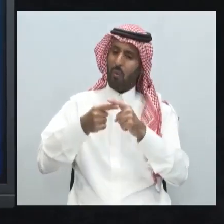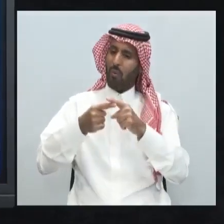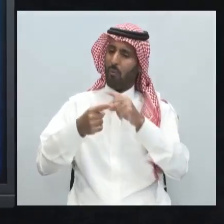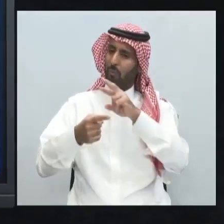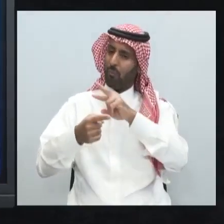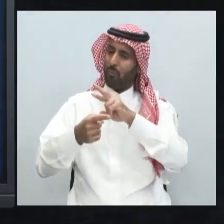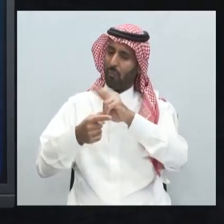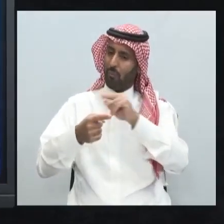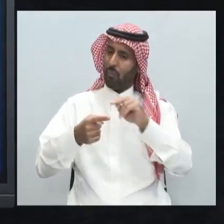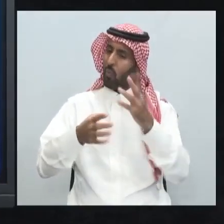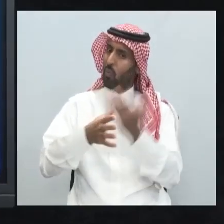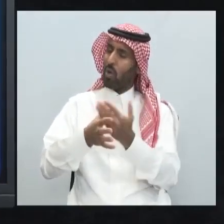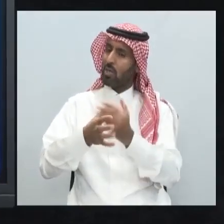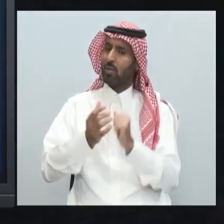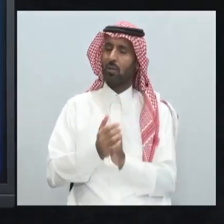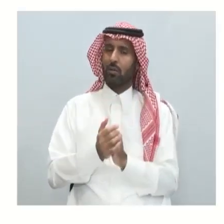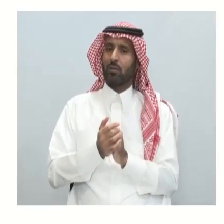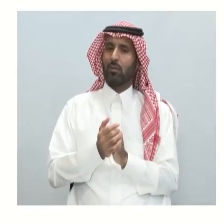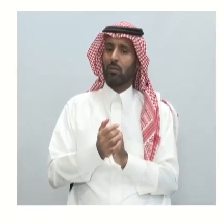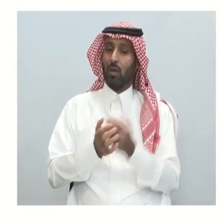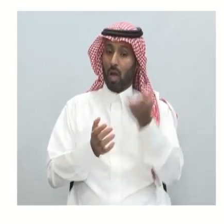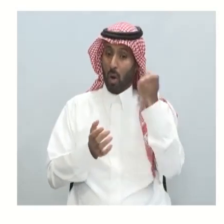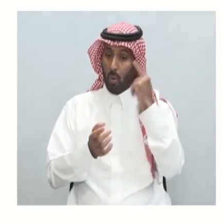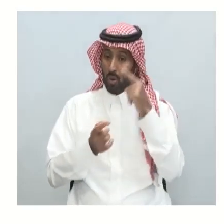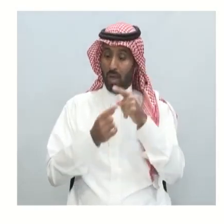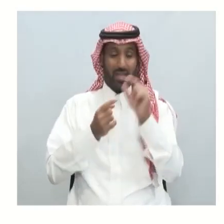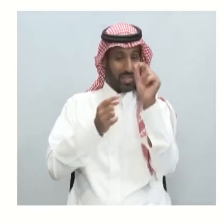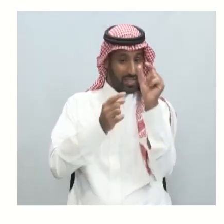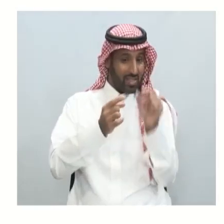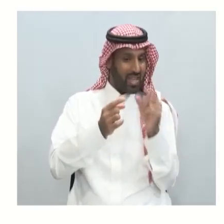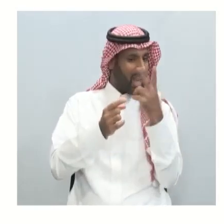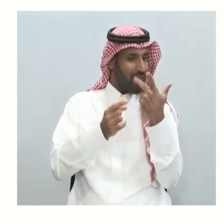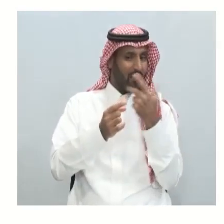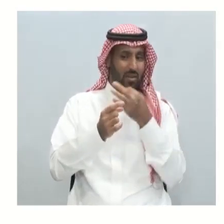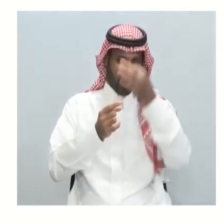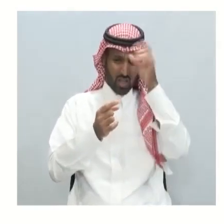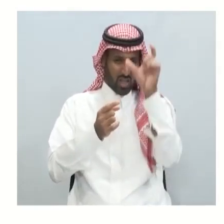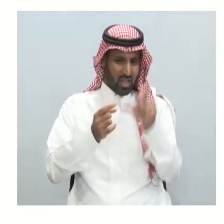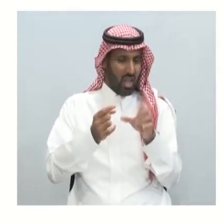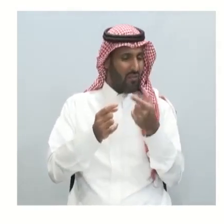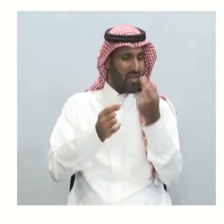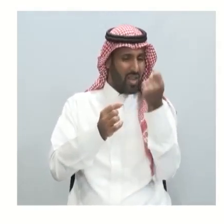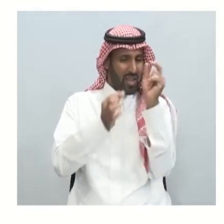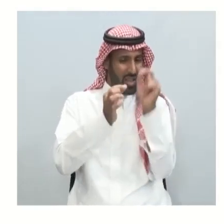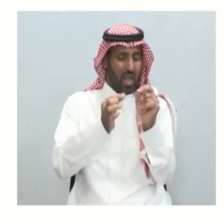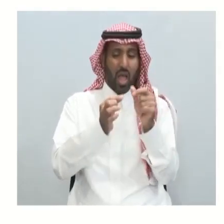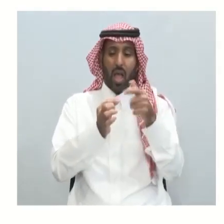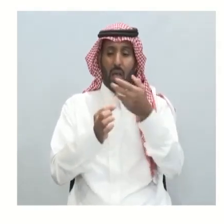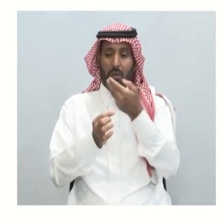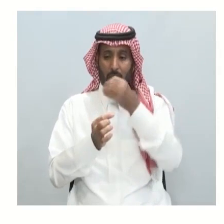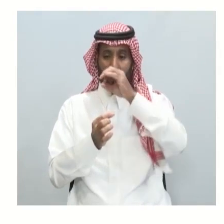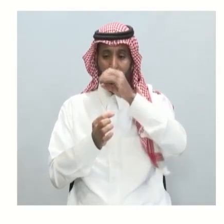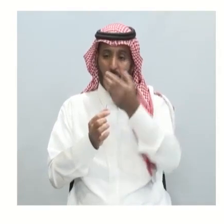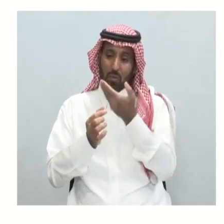ما السبب في ذلك انذكر درس اشكال الجزيئات لاحظ شكل جزيء الماء لاحظ شكل جزيء